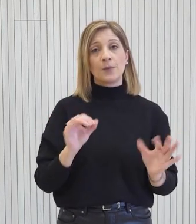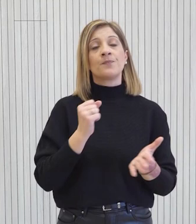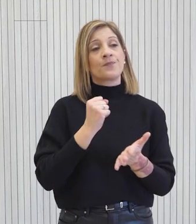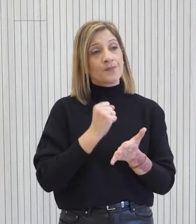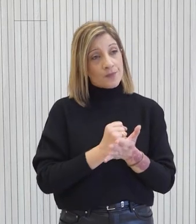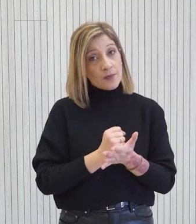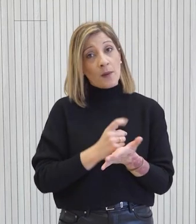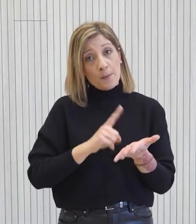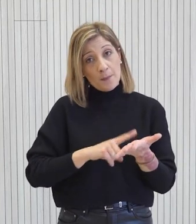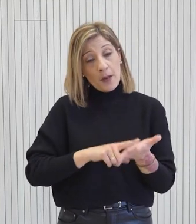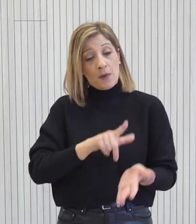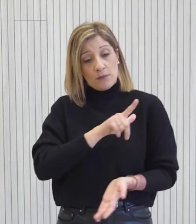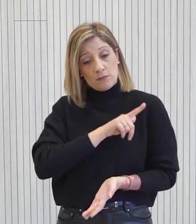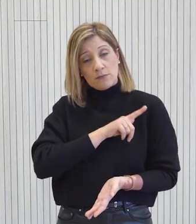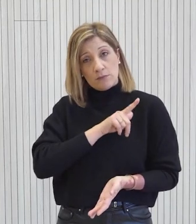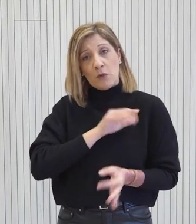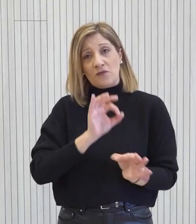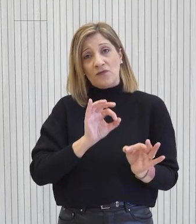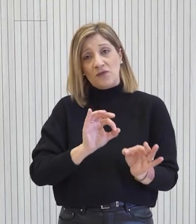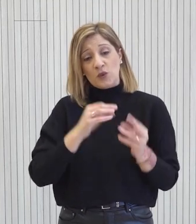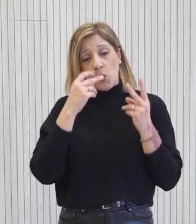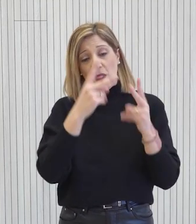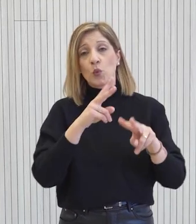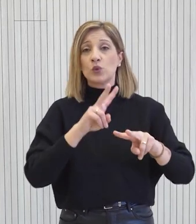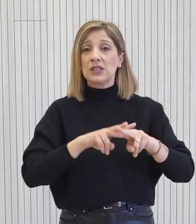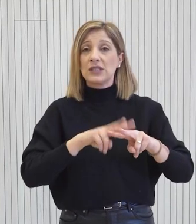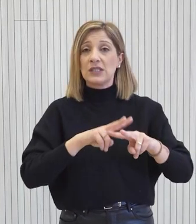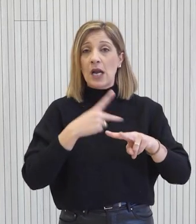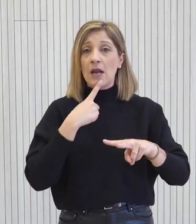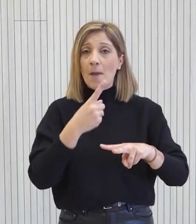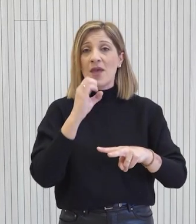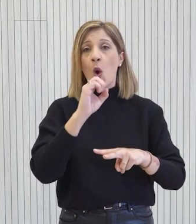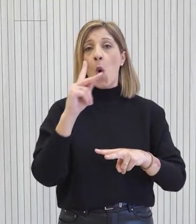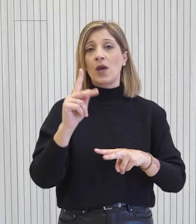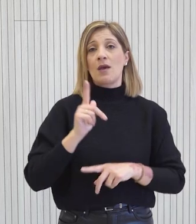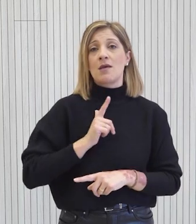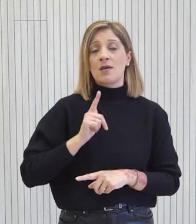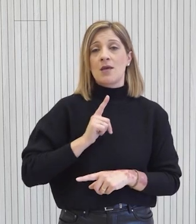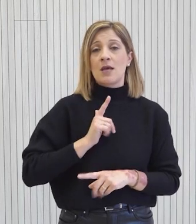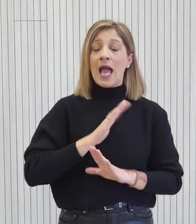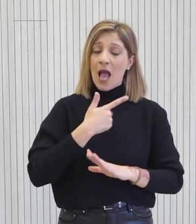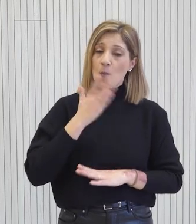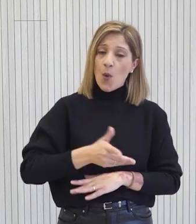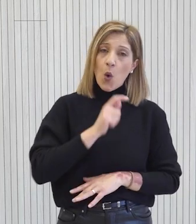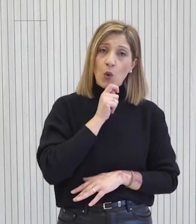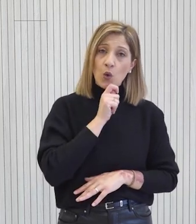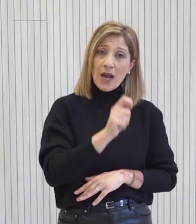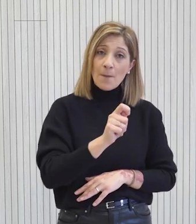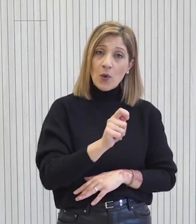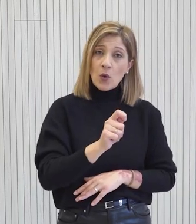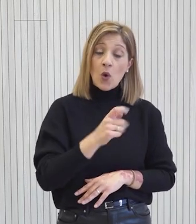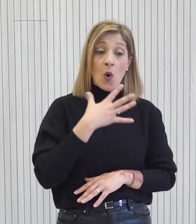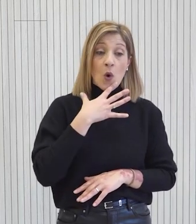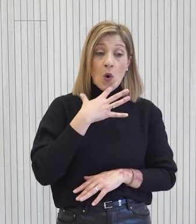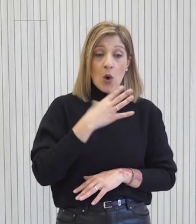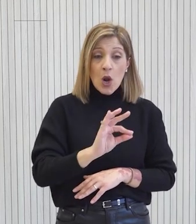και το πράσινο φως, το αναγκαίο πράσινο φως, αντιλαμβάνεστε, από πλευράς του Ισραήλ. Εκείνο που μπορώ να σας πω είναι ότι η πρωτοβουλία, ο